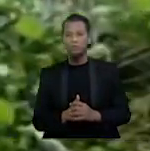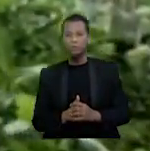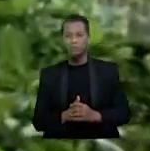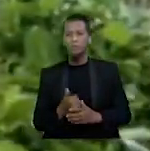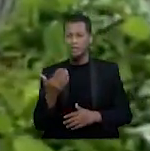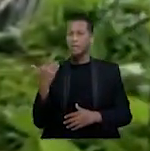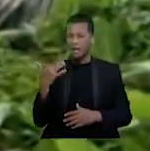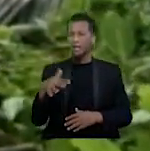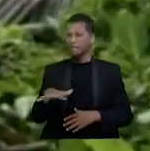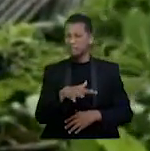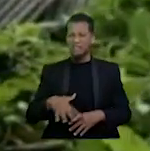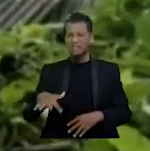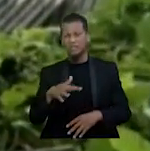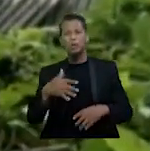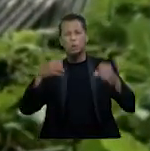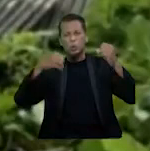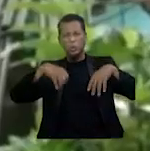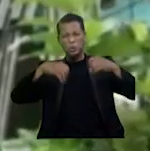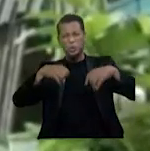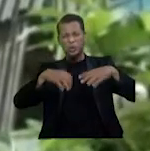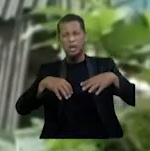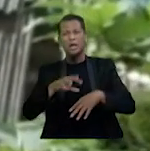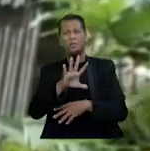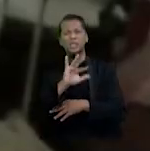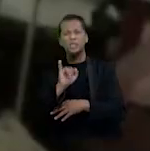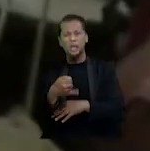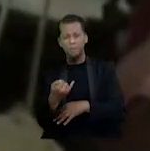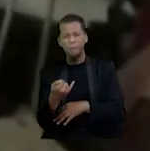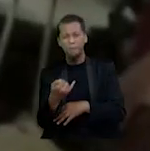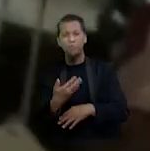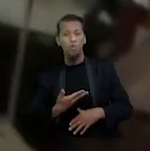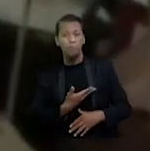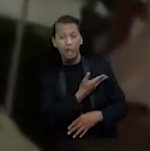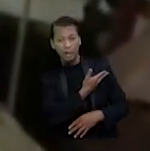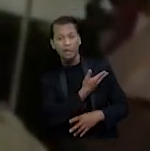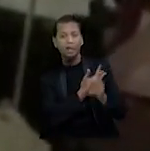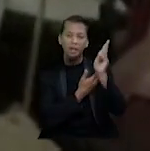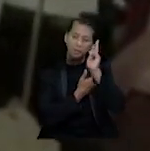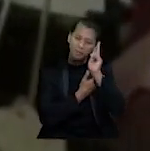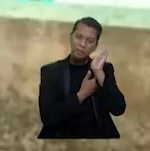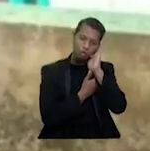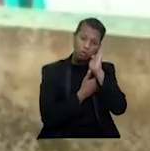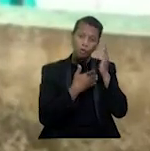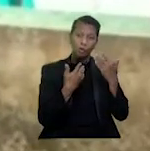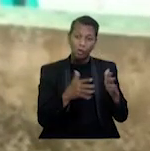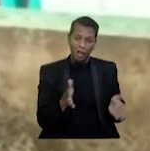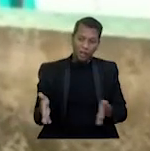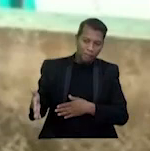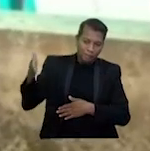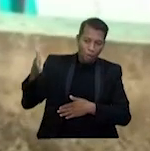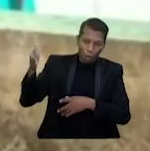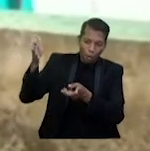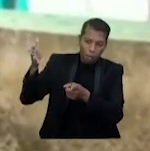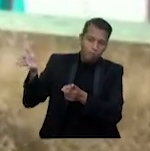jam. Naas, korban yang sedang tertidur di kamar tertimpa tembok dan nyawanya tidak tertolong. Di dalam?